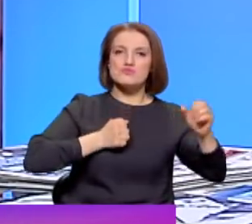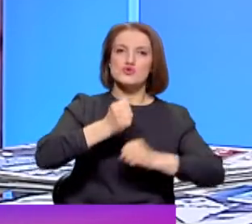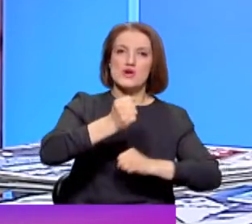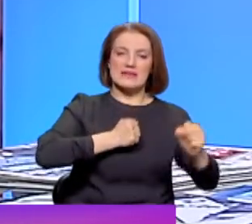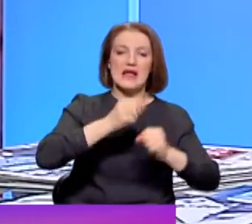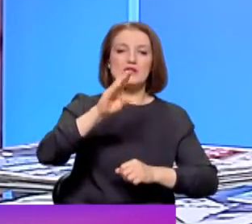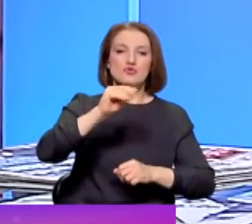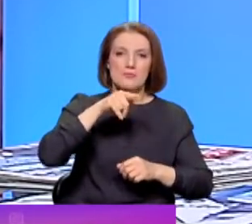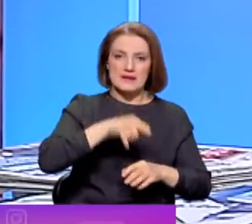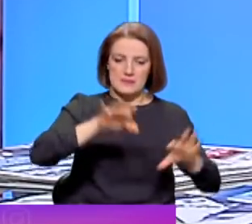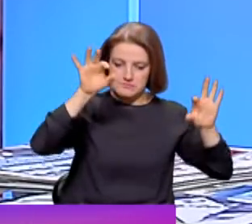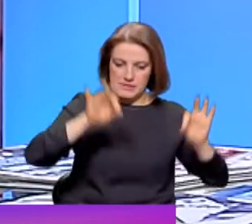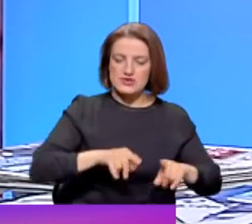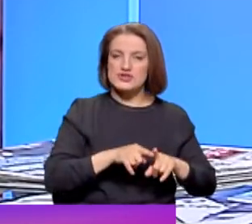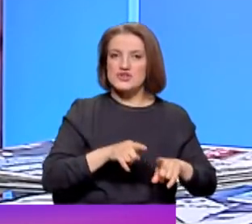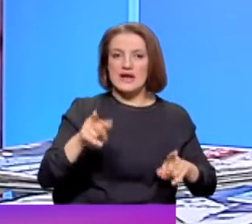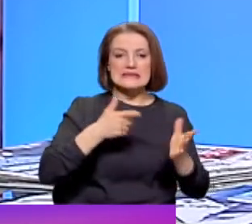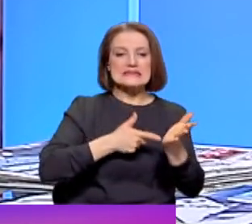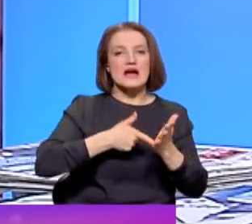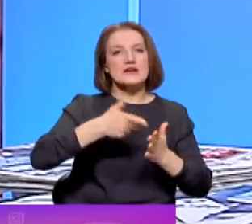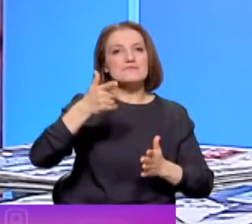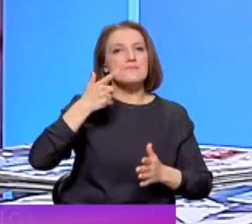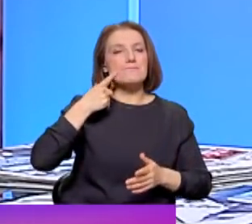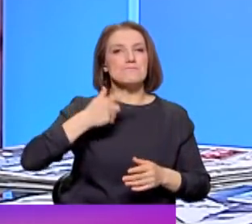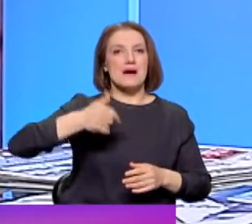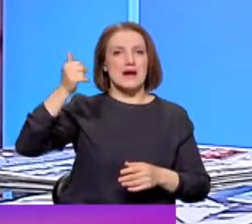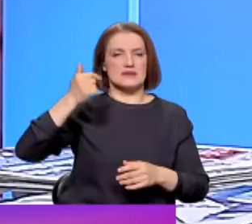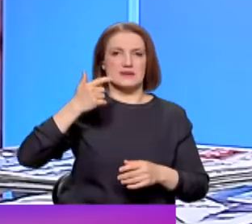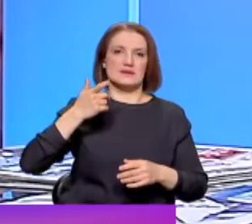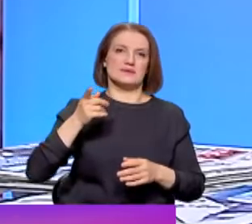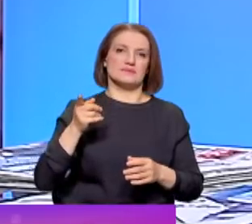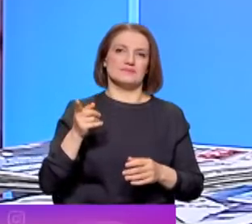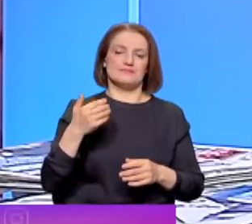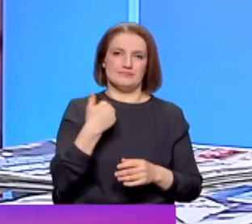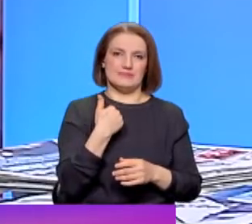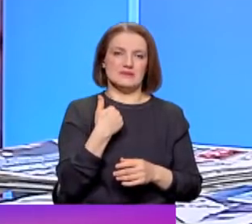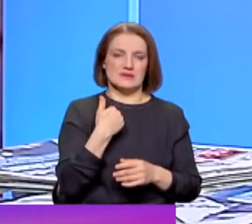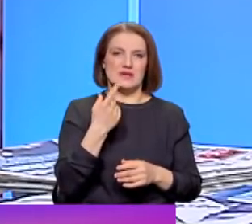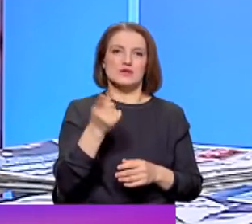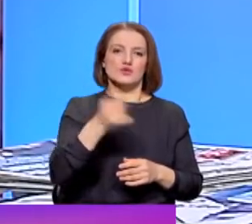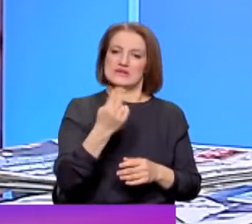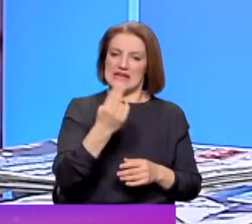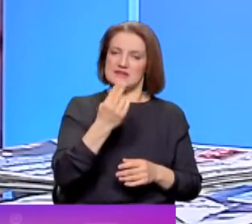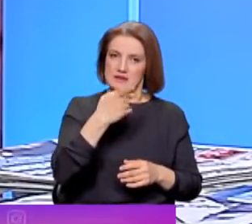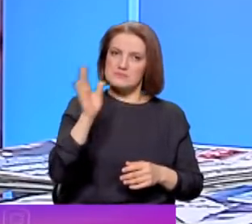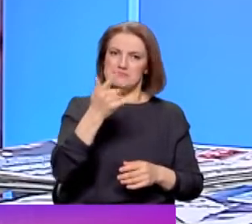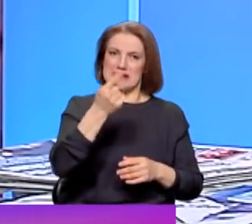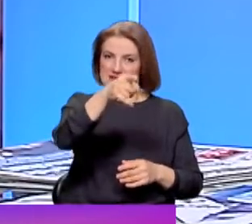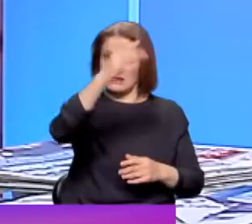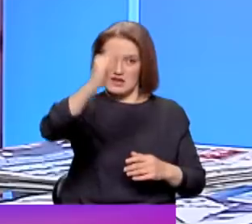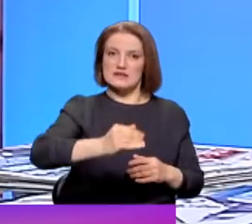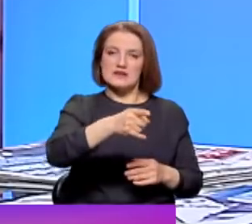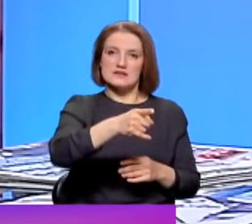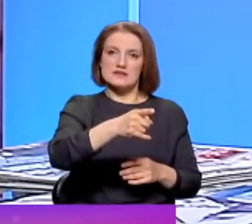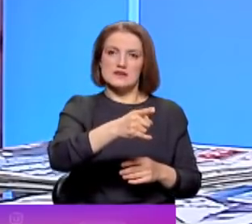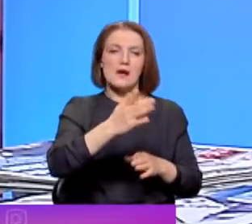tarladan topraktan başlayacak Tarım Bakanı beklentilerini iletiyor hatta biz 700 de yediğinde Biraz da siz bilirsiniz acaba